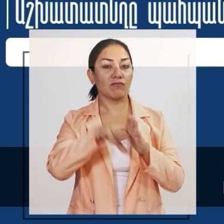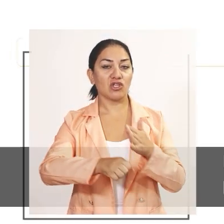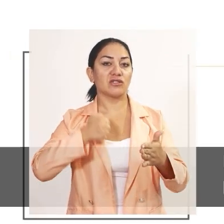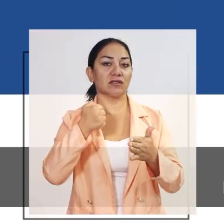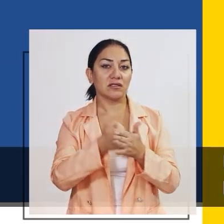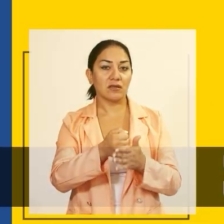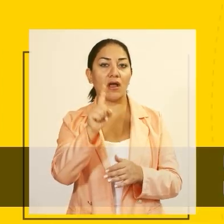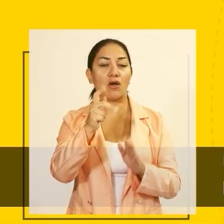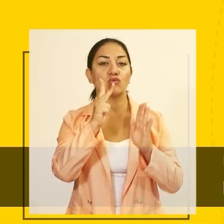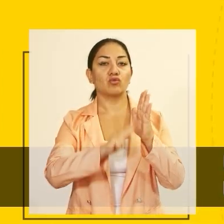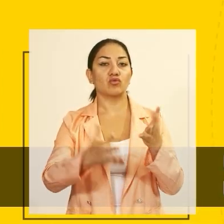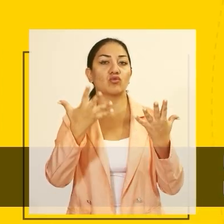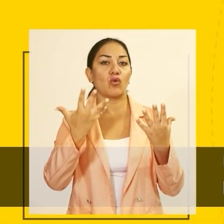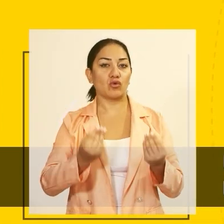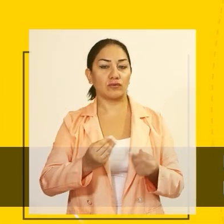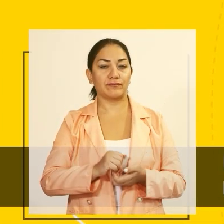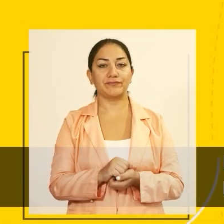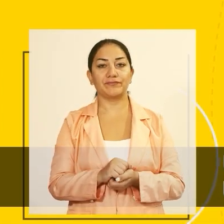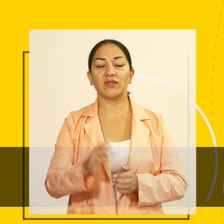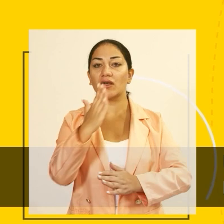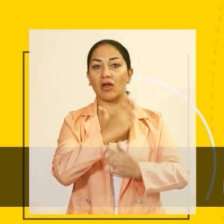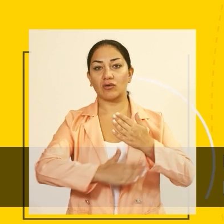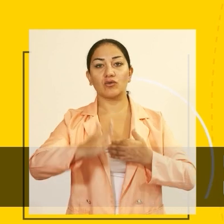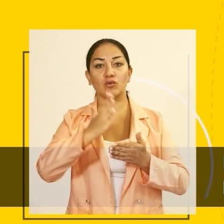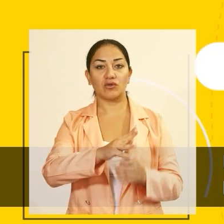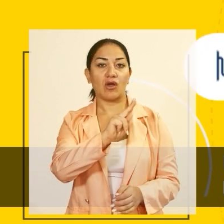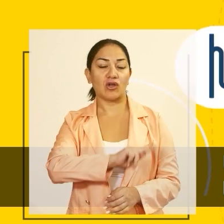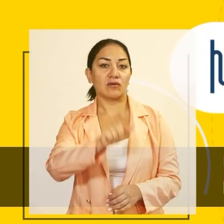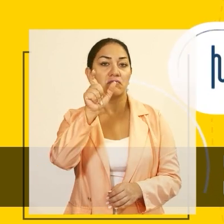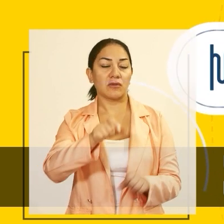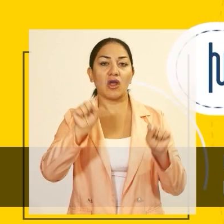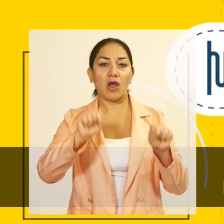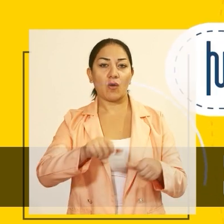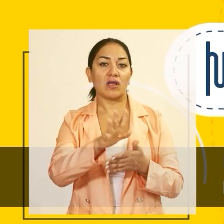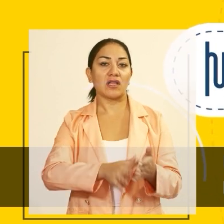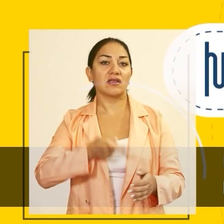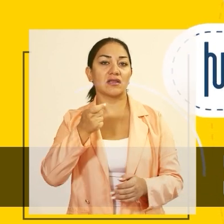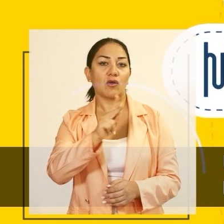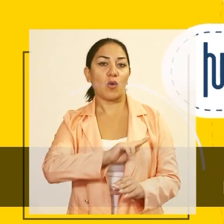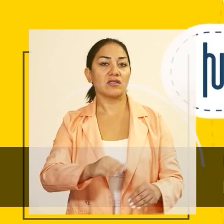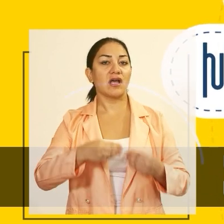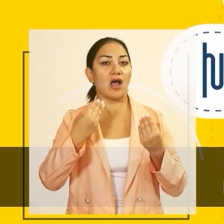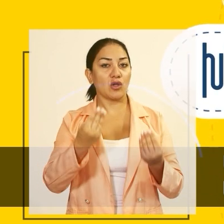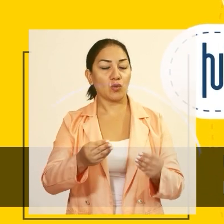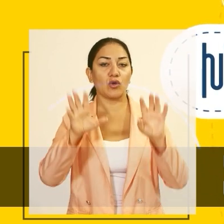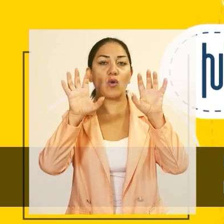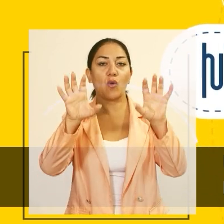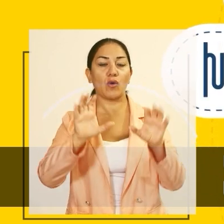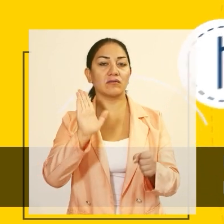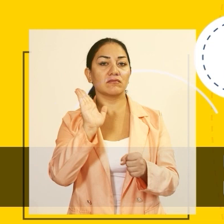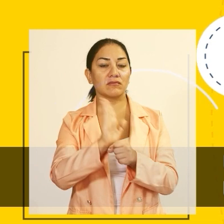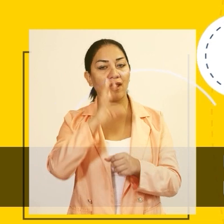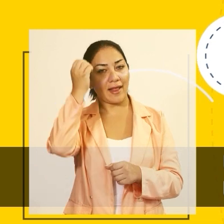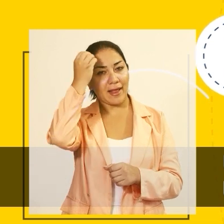օր։ Հաշմանդամություն ունեցող աշխատողը կարող է դիմել գործատուին օրենսդրությամբ սահմանված կարգով խելամիտ հարմարեցումներ ստանալու